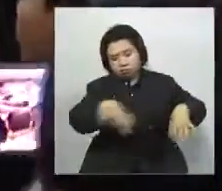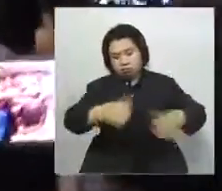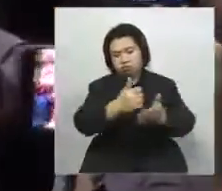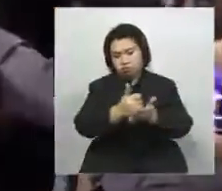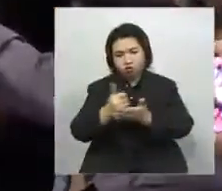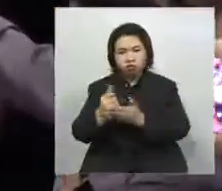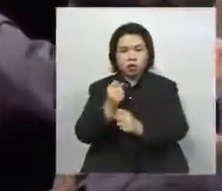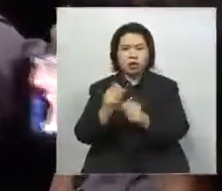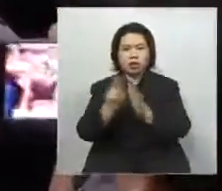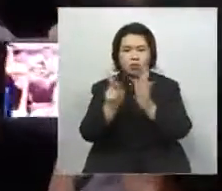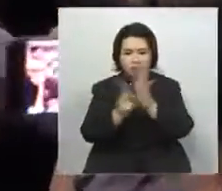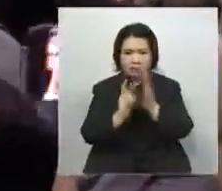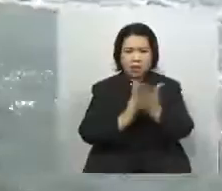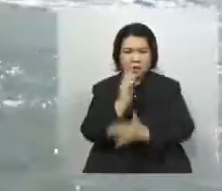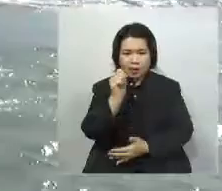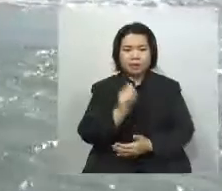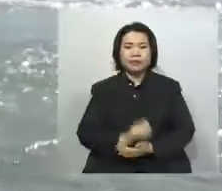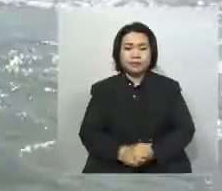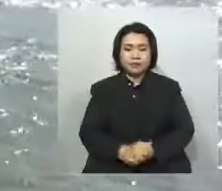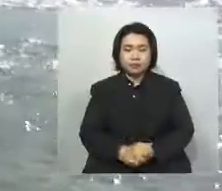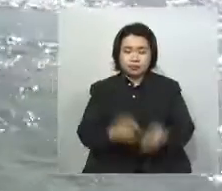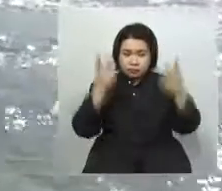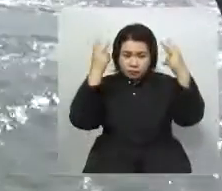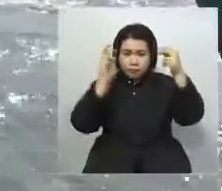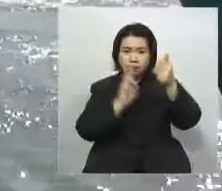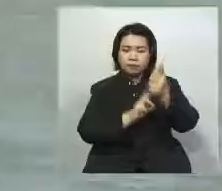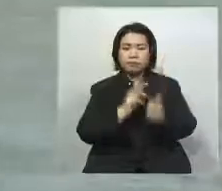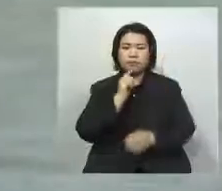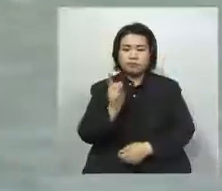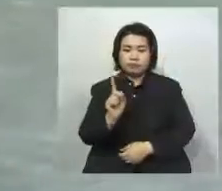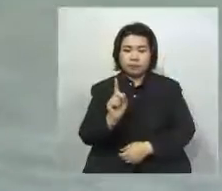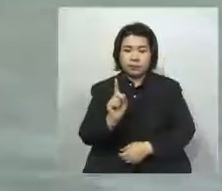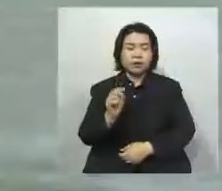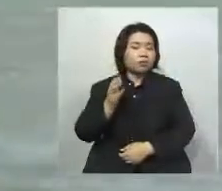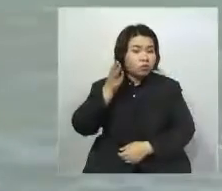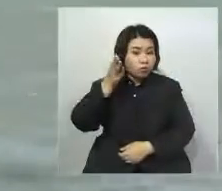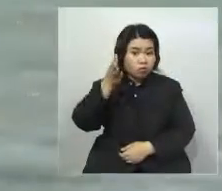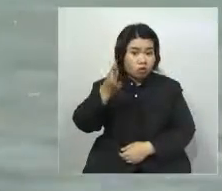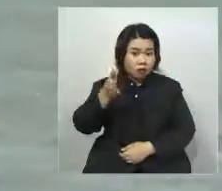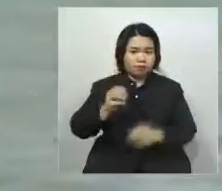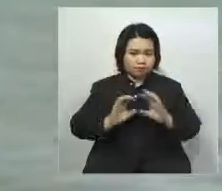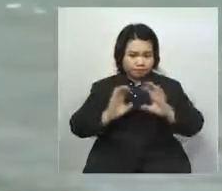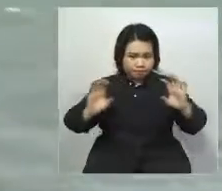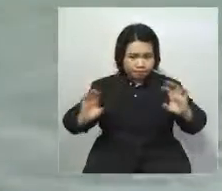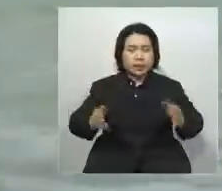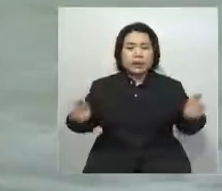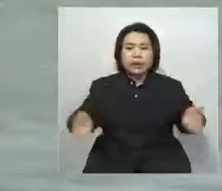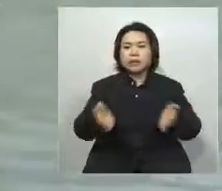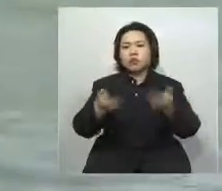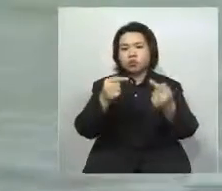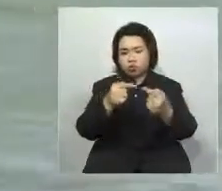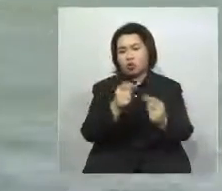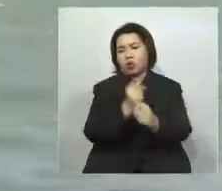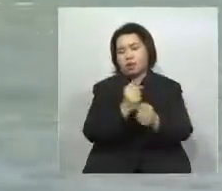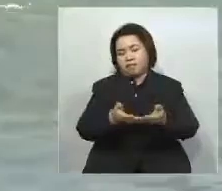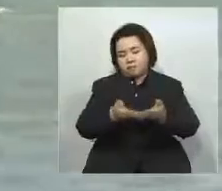สามารถออกมาเป็นกฎหมายต่างๆได้ค่ะ รองนายกรัฐมนตรียังบอกด้วยนะคะว่าต่อจากนี้ไปเนี่ยรัฐบาลจะสนับสนุนเรื่องของการ